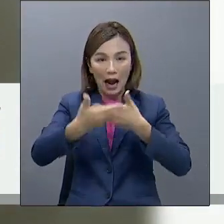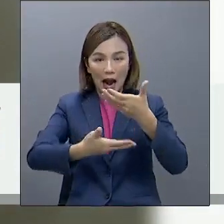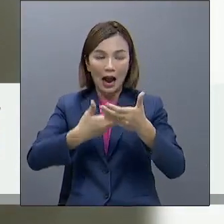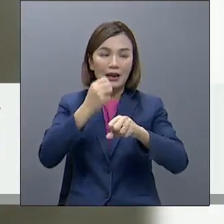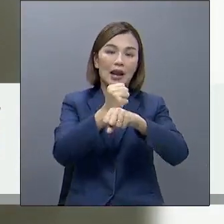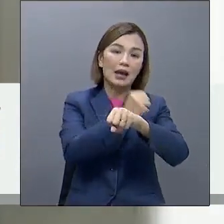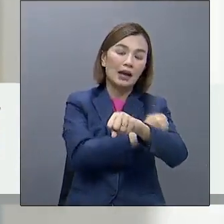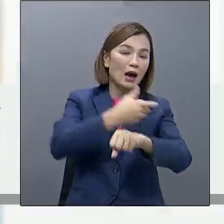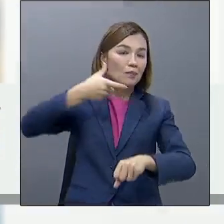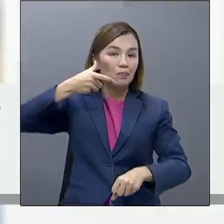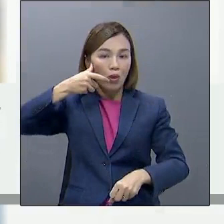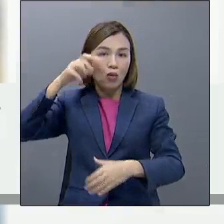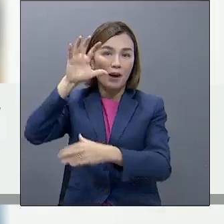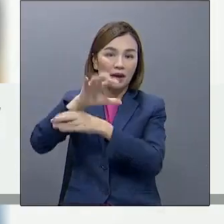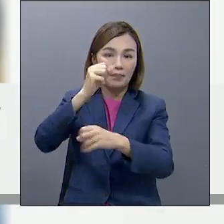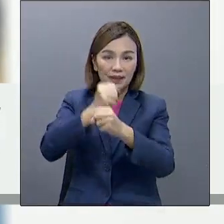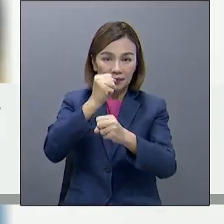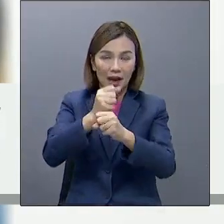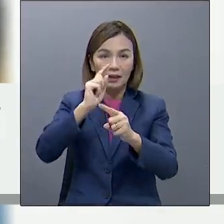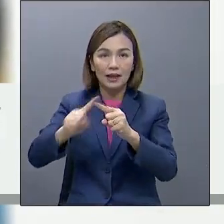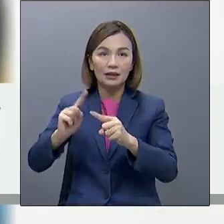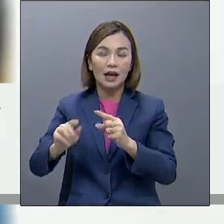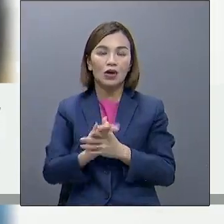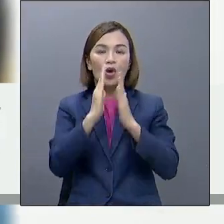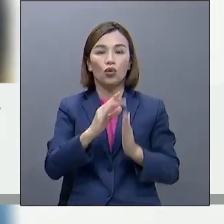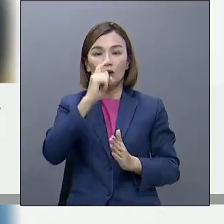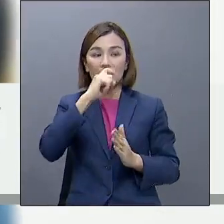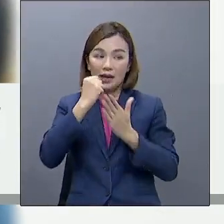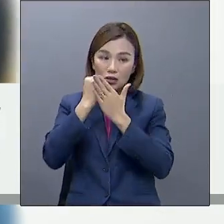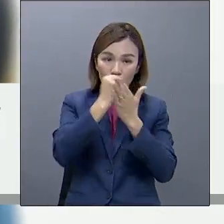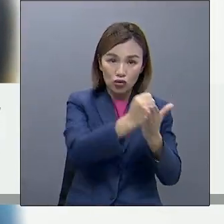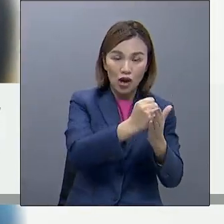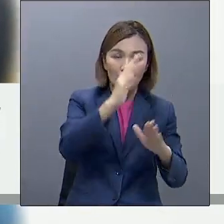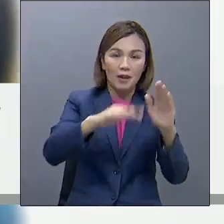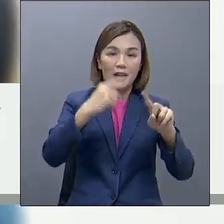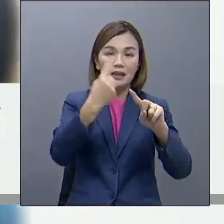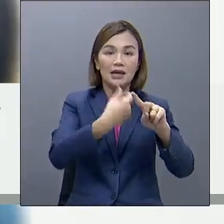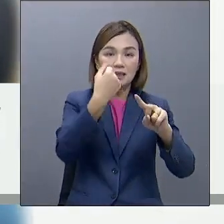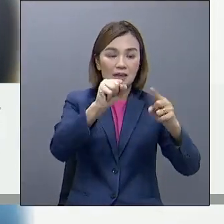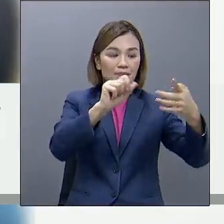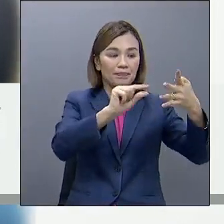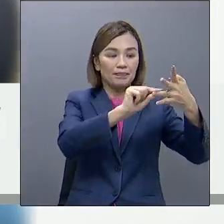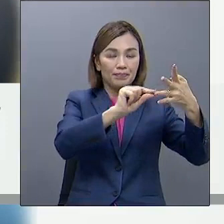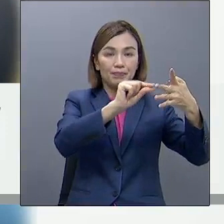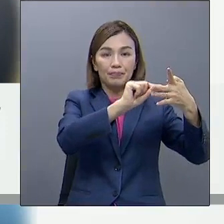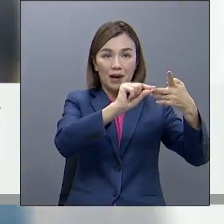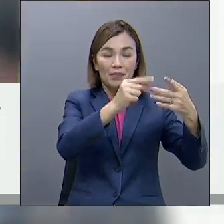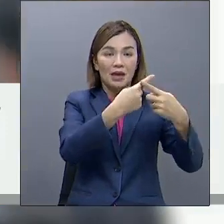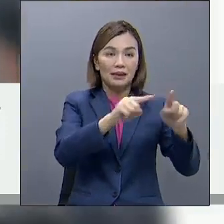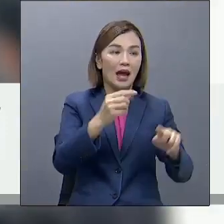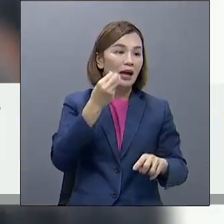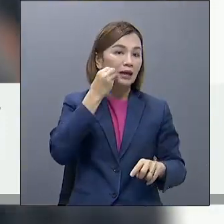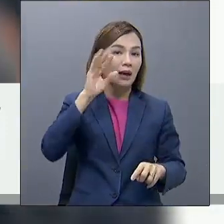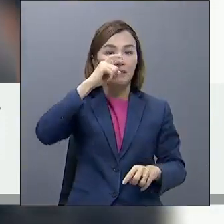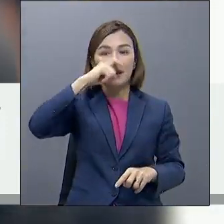ความช่วยเหลือจากที่ทำงานในเมืองเล่าก่ายตั้งแต่ช่วงกลางเดือนตุลาคมนะครับแต่ว่าไม่สามารถเดินทางกลับประเทศไทยได้เนื่อง